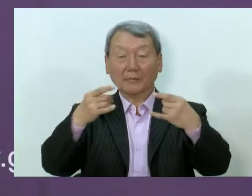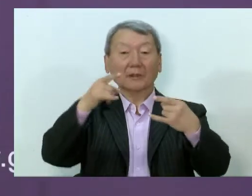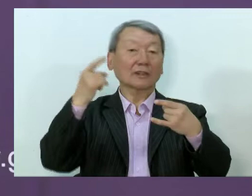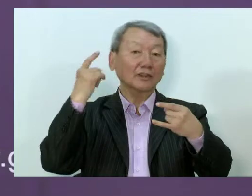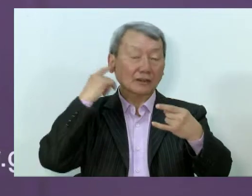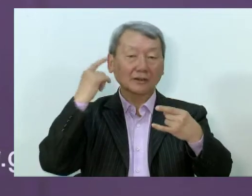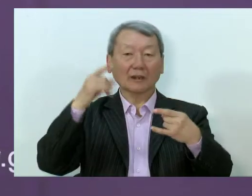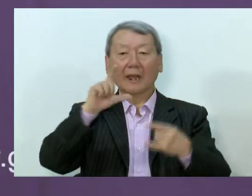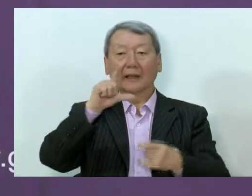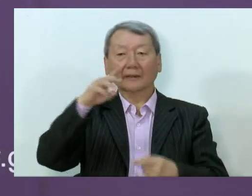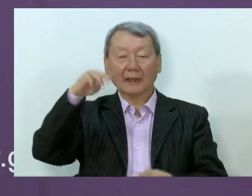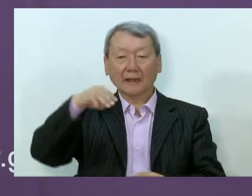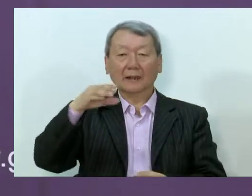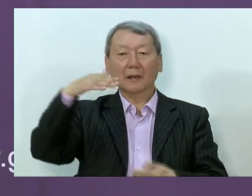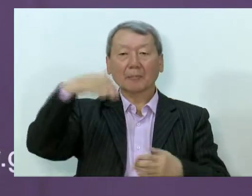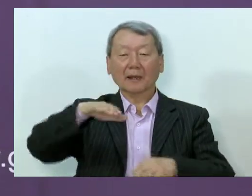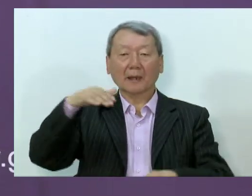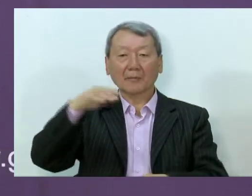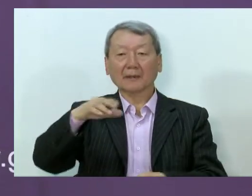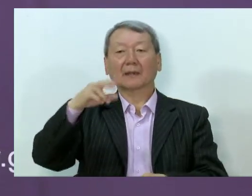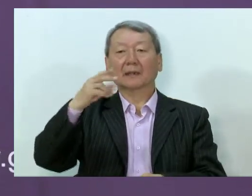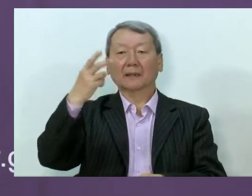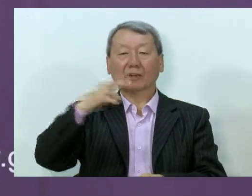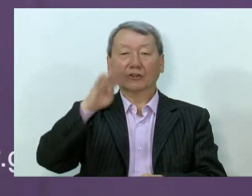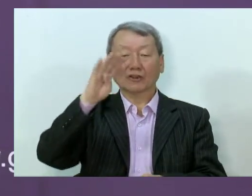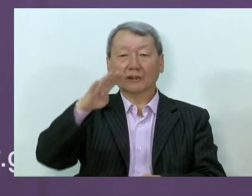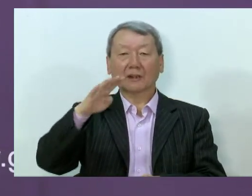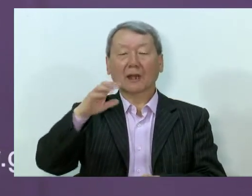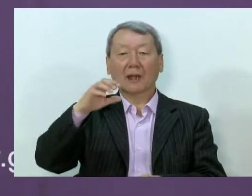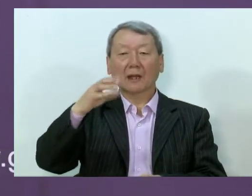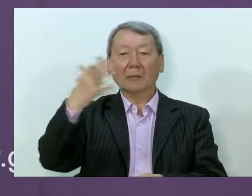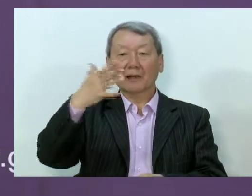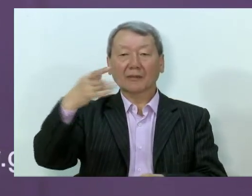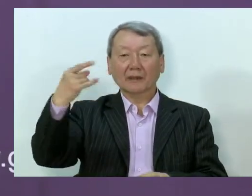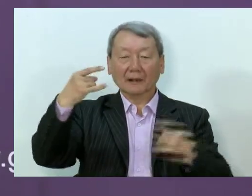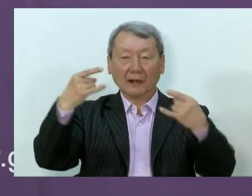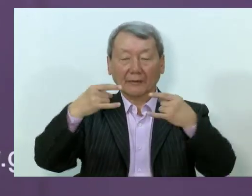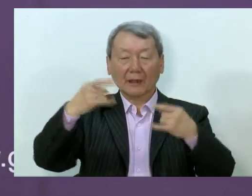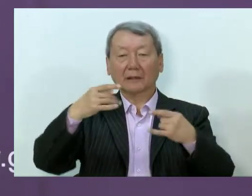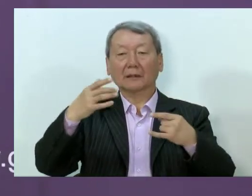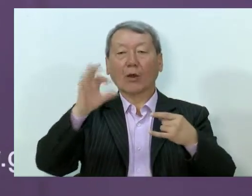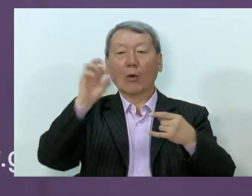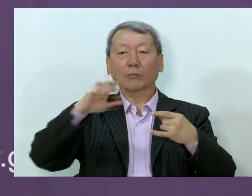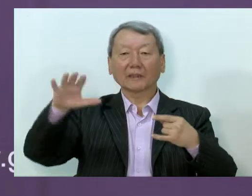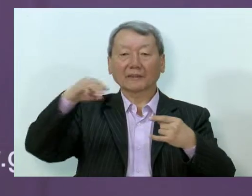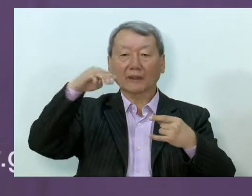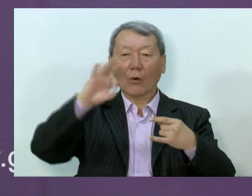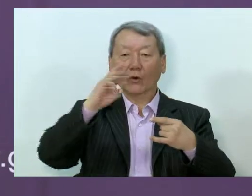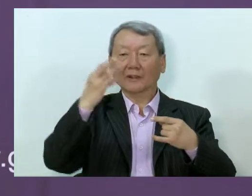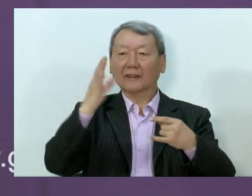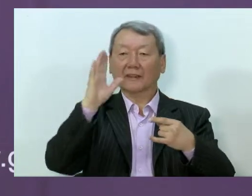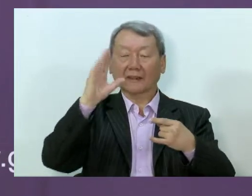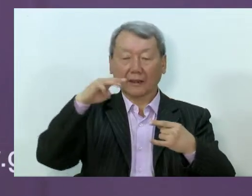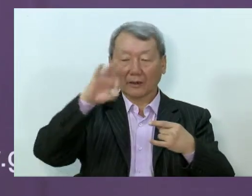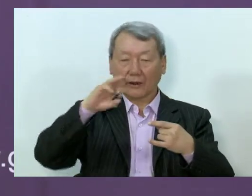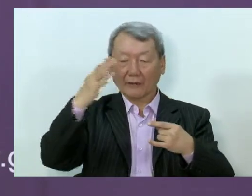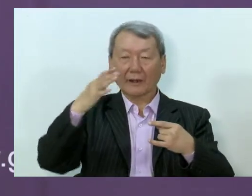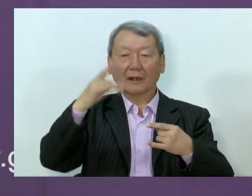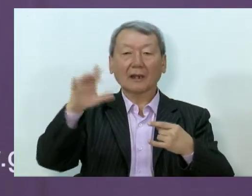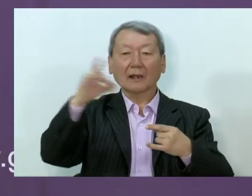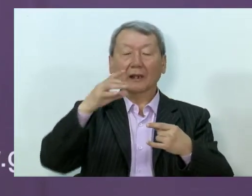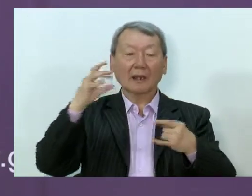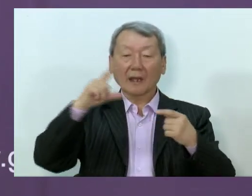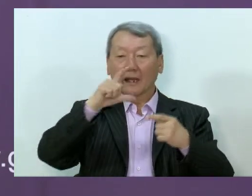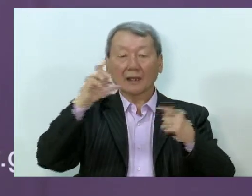телеканалах ltr ктрк аллата 24 пирамида 5 канал областные медиацентры остовы на радиостанциях